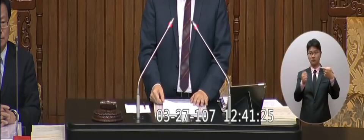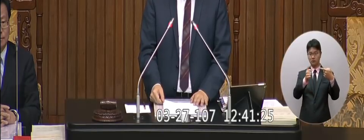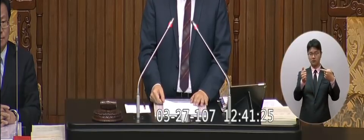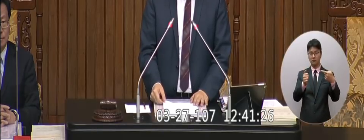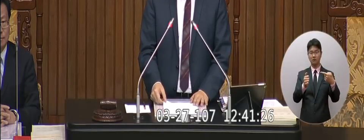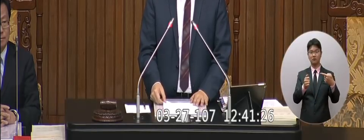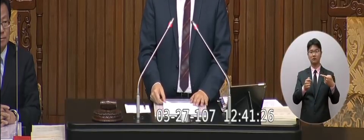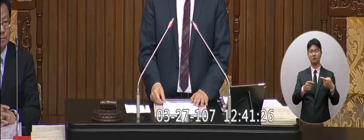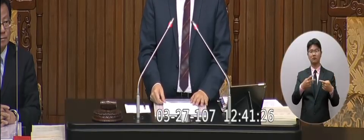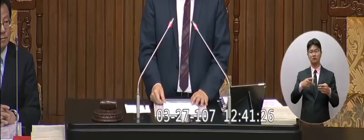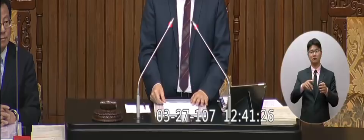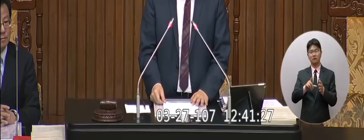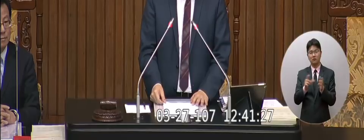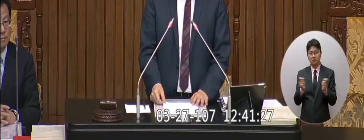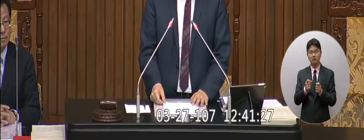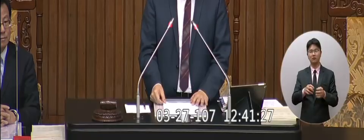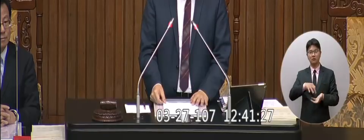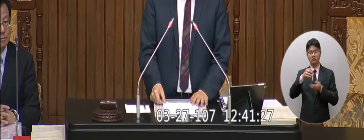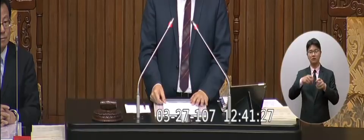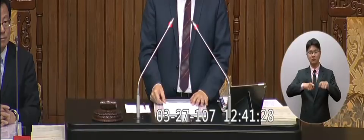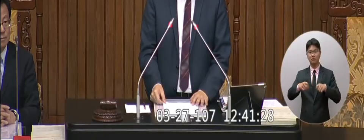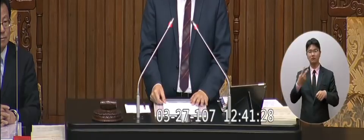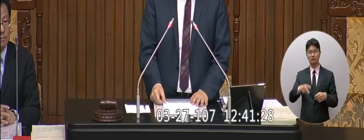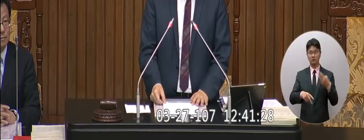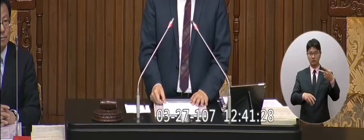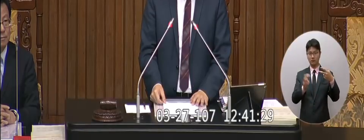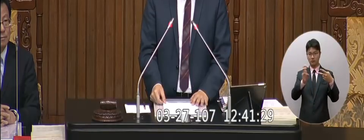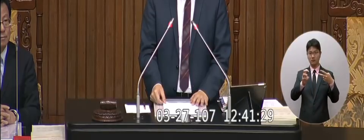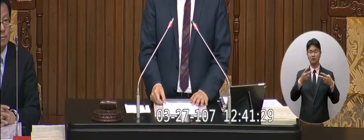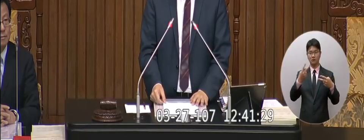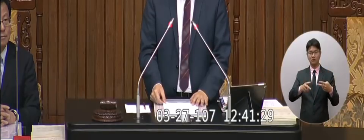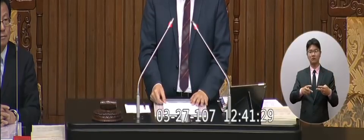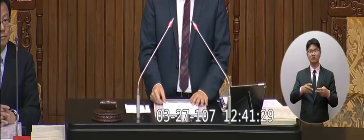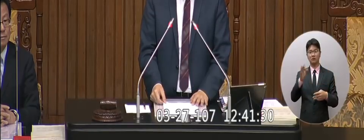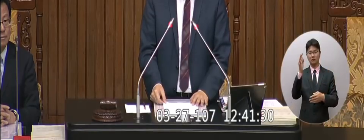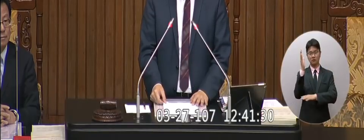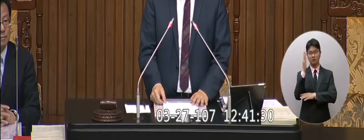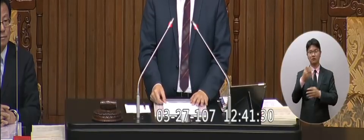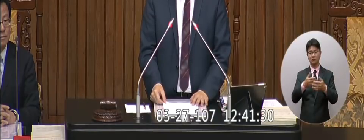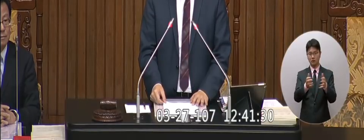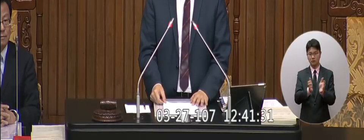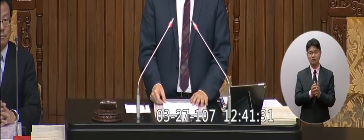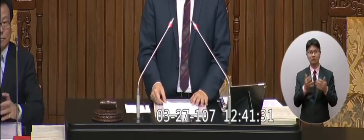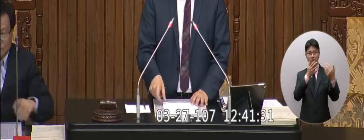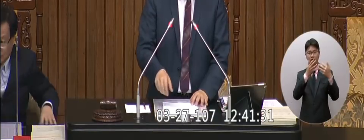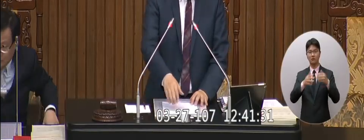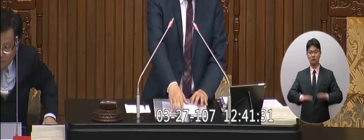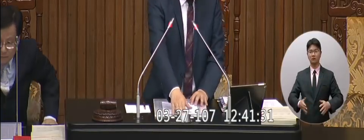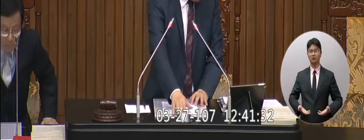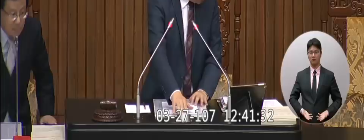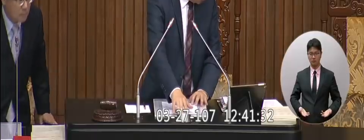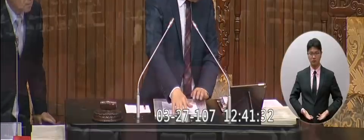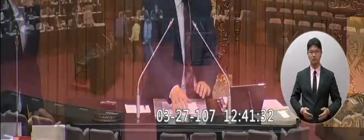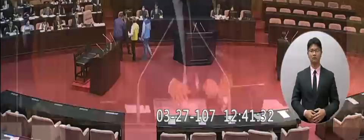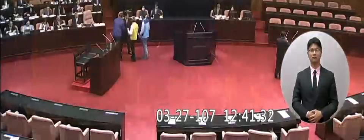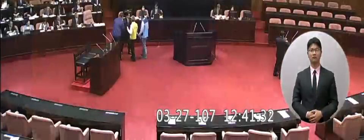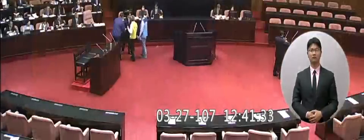理临时提案，下午20:30进行财政组织质询，现在休息。